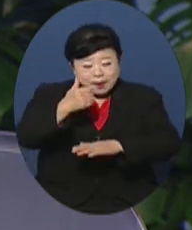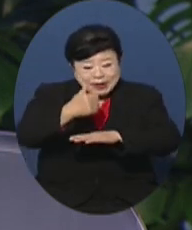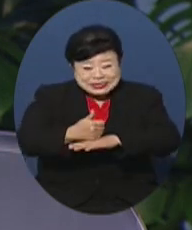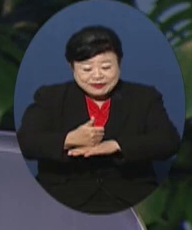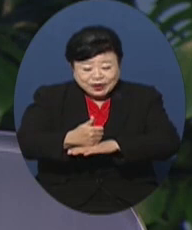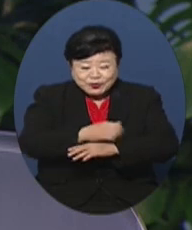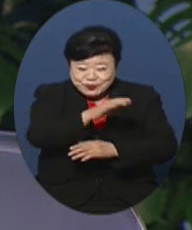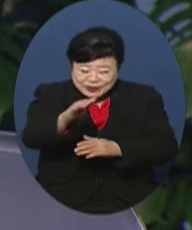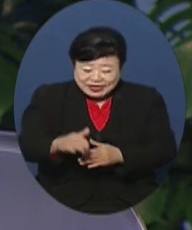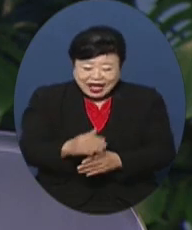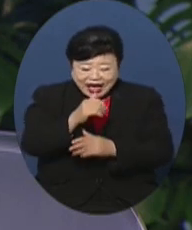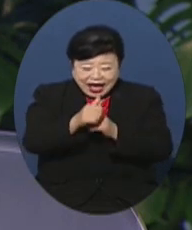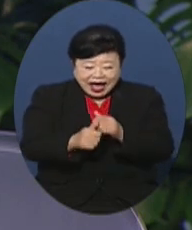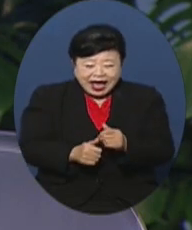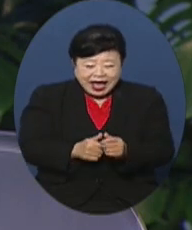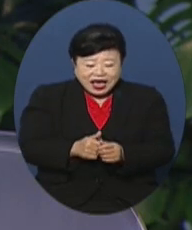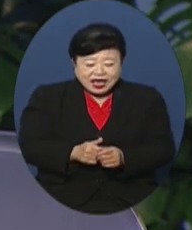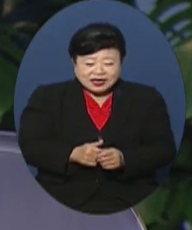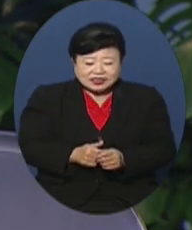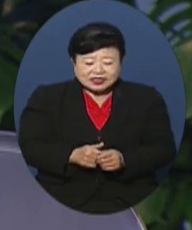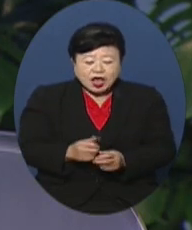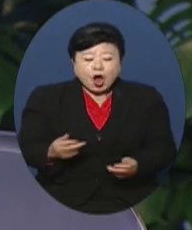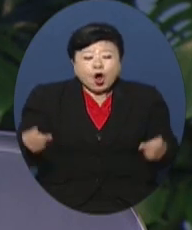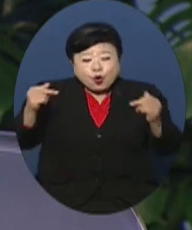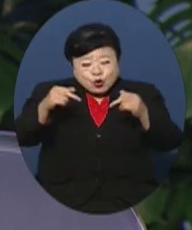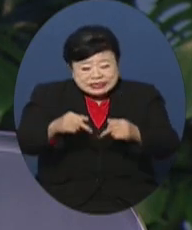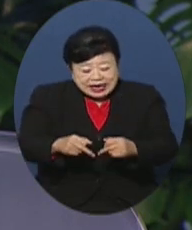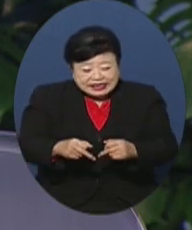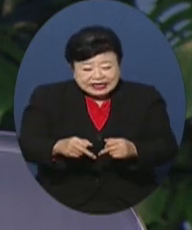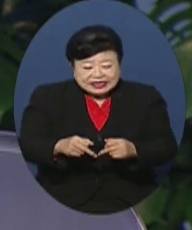마지막으로 우리가 알아두는 것은 골짜기